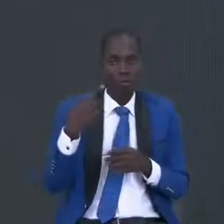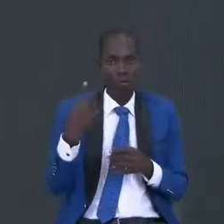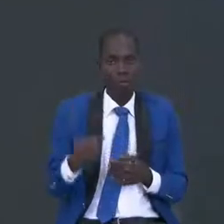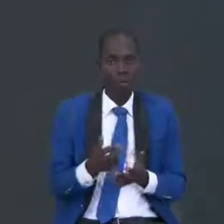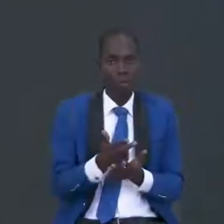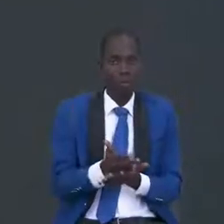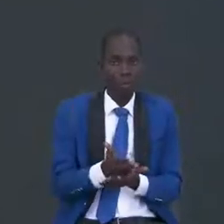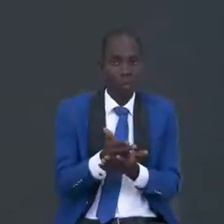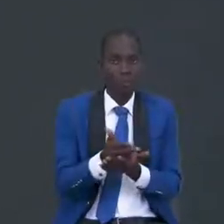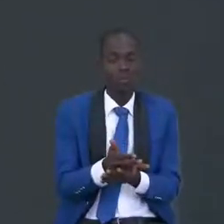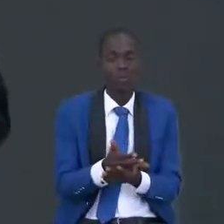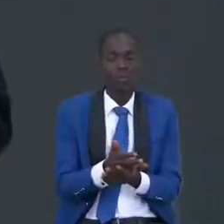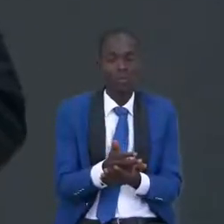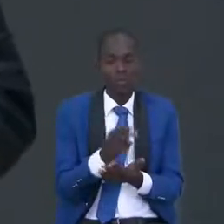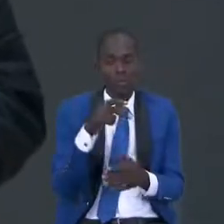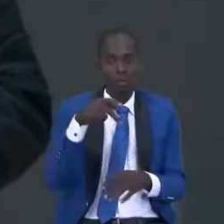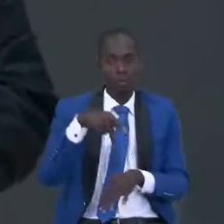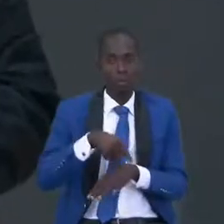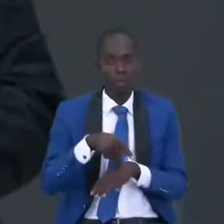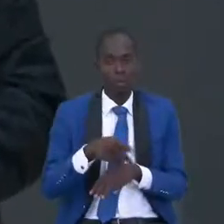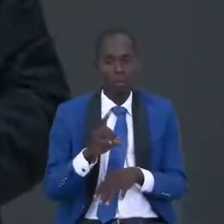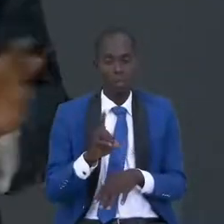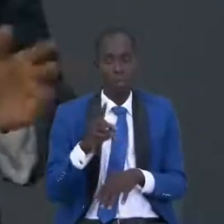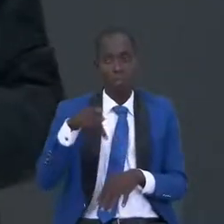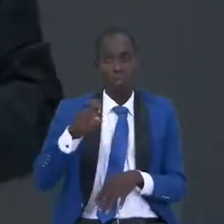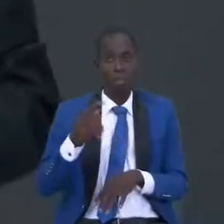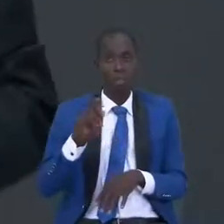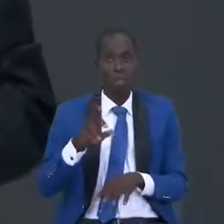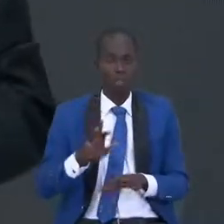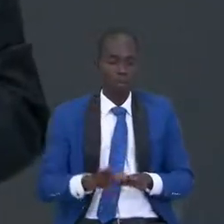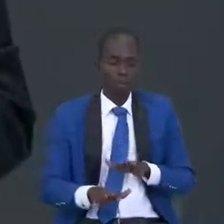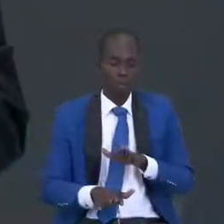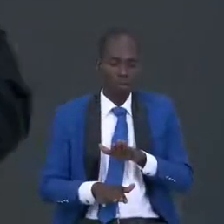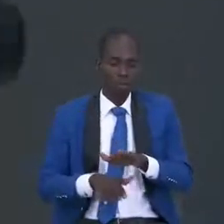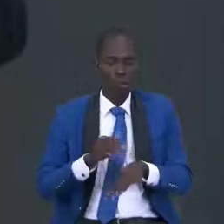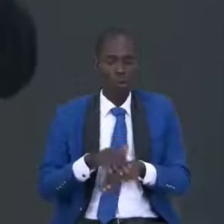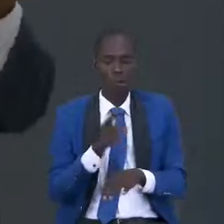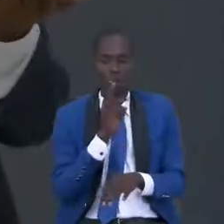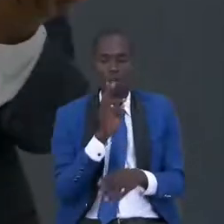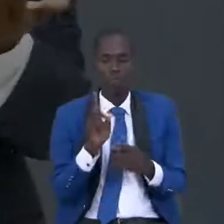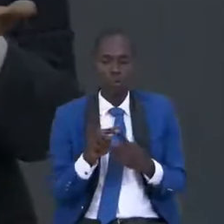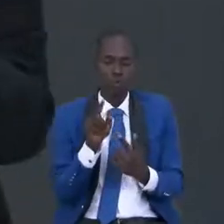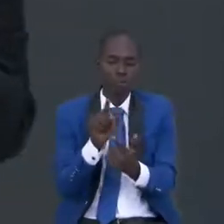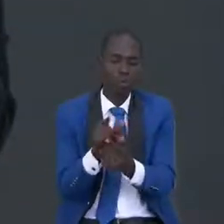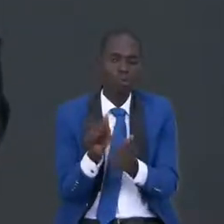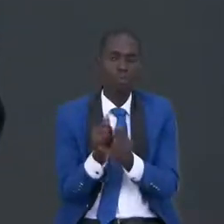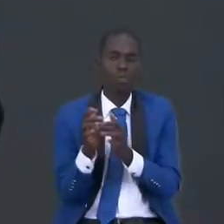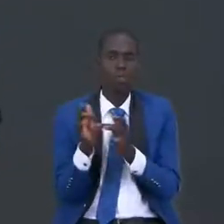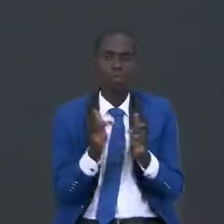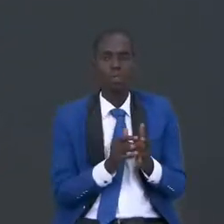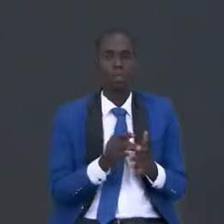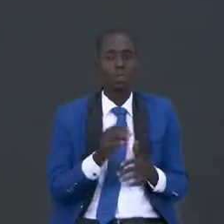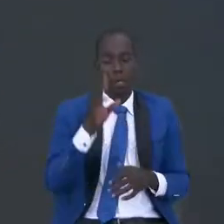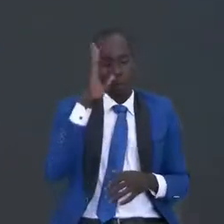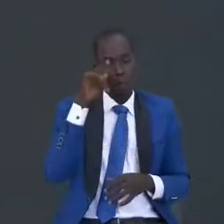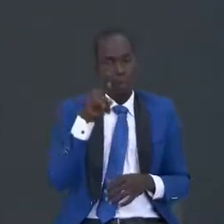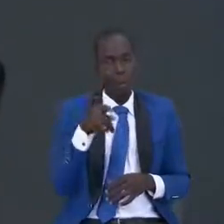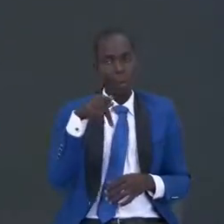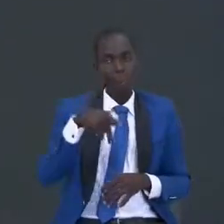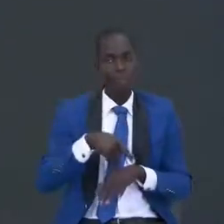et marcha sur les eaux pour aller vers Jésus, il a fait ce que Christ a